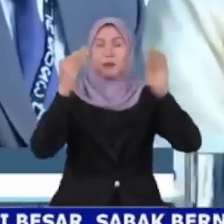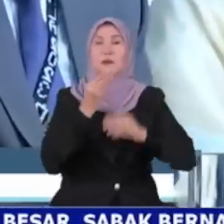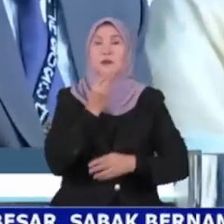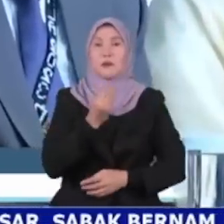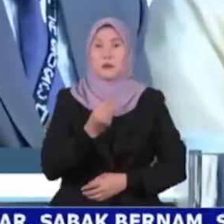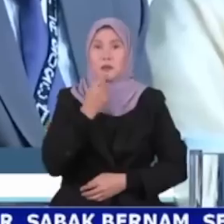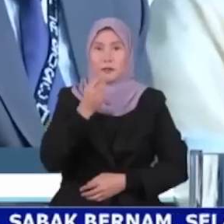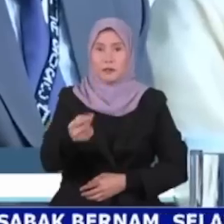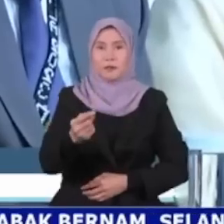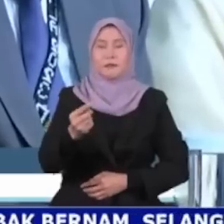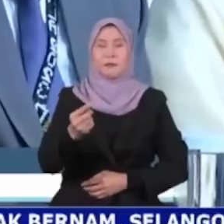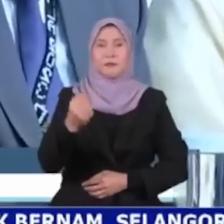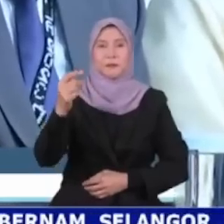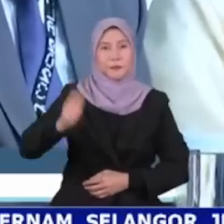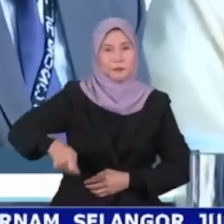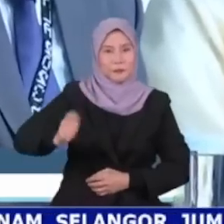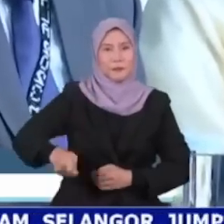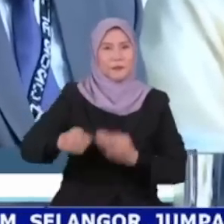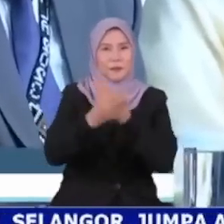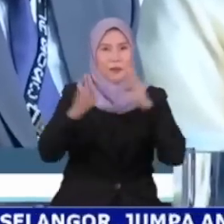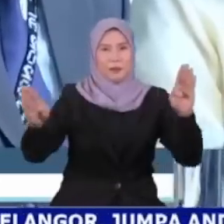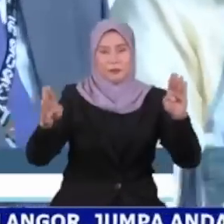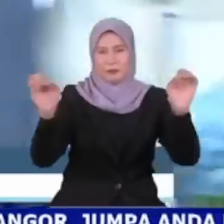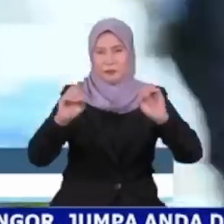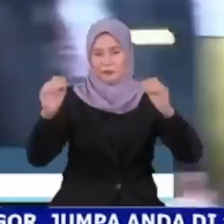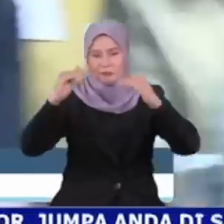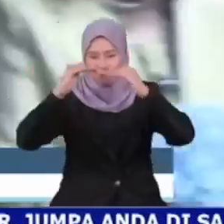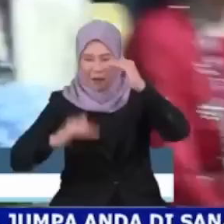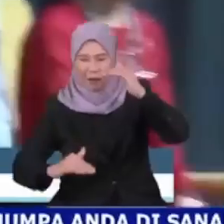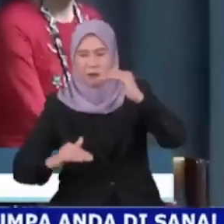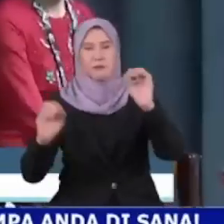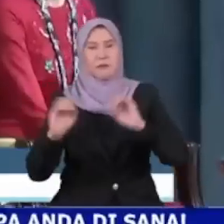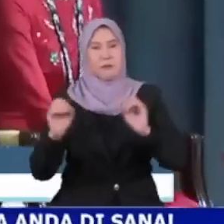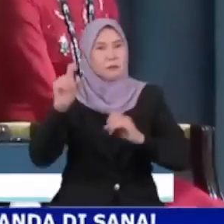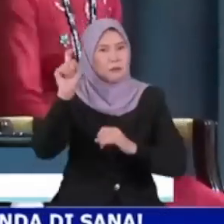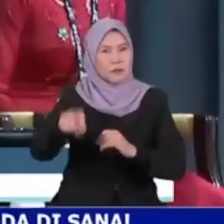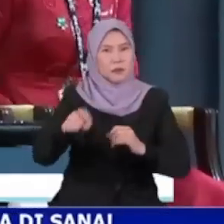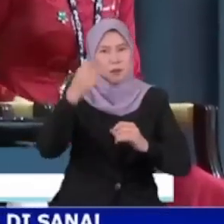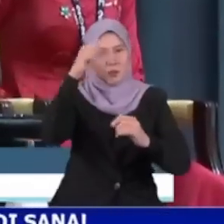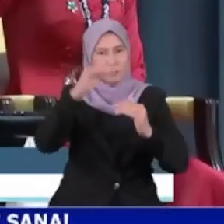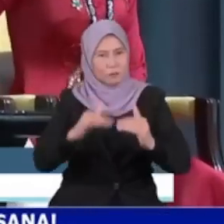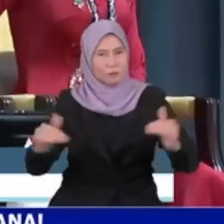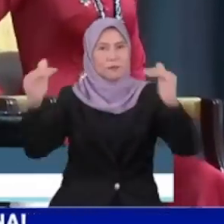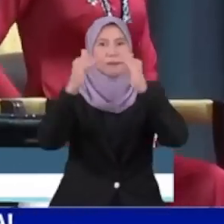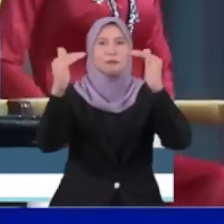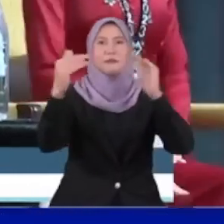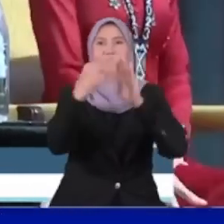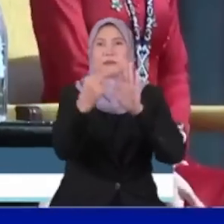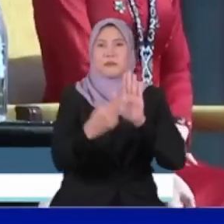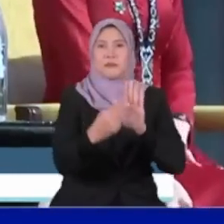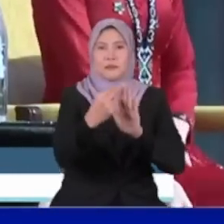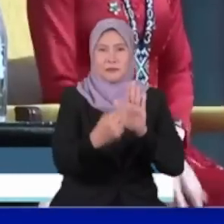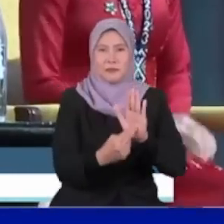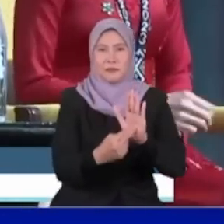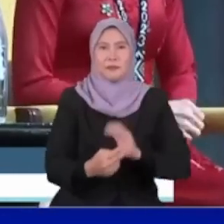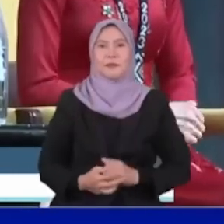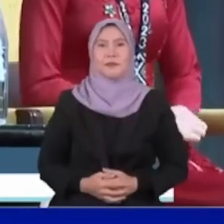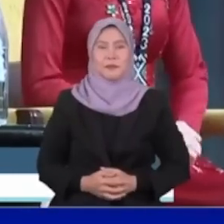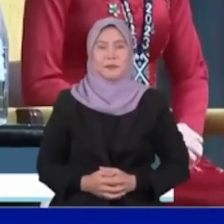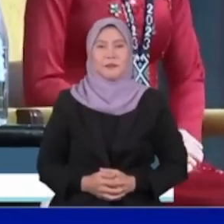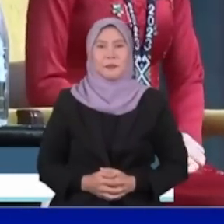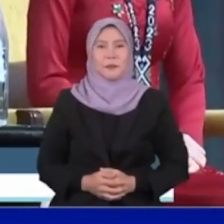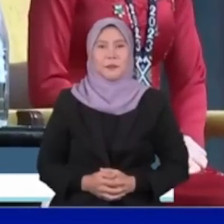badan kehakiman yang bebas, tidak berat sebelah dan berwibawa diperlukan dalam menegakkan kedaulatan undang-undang.